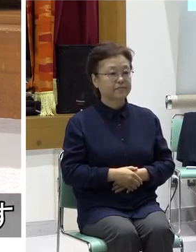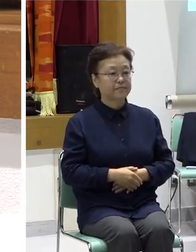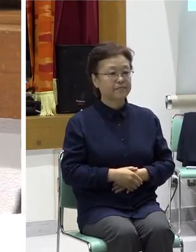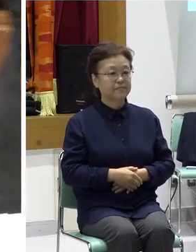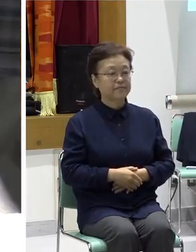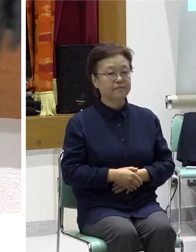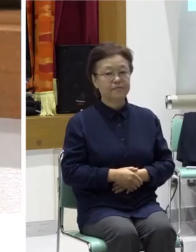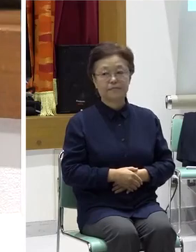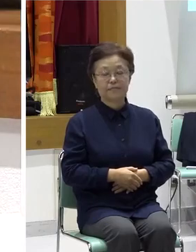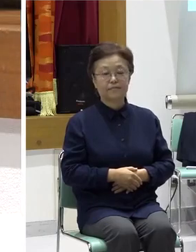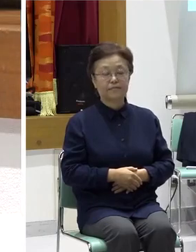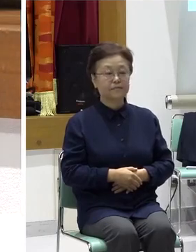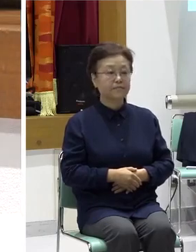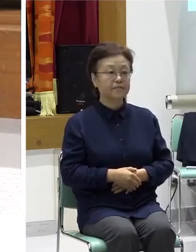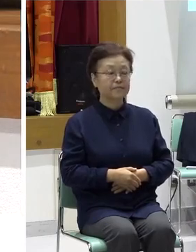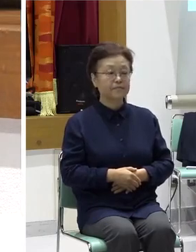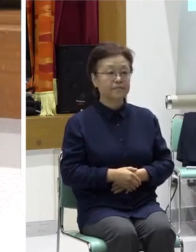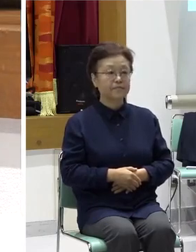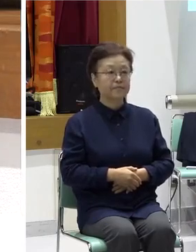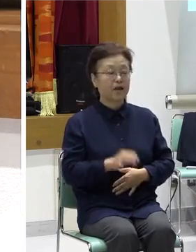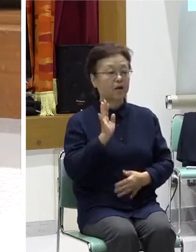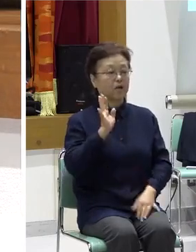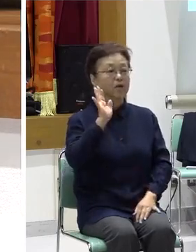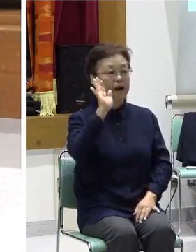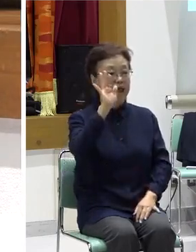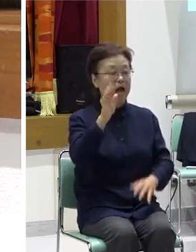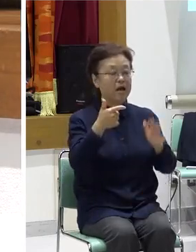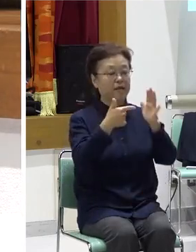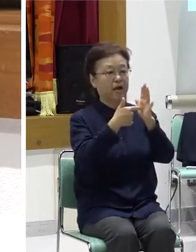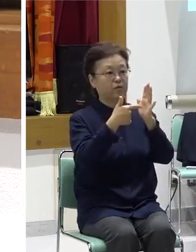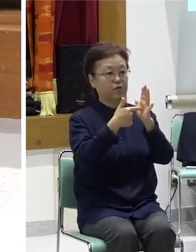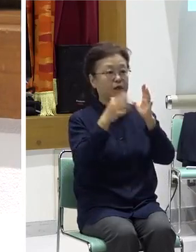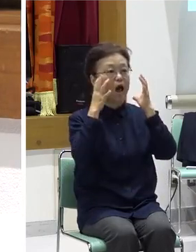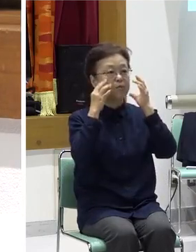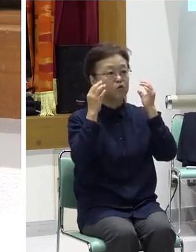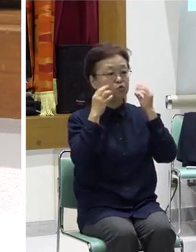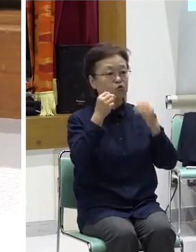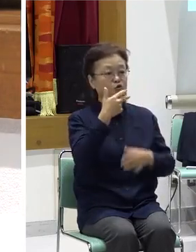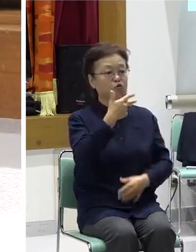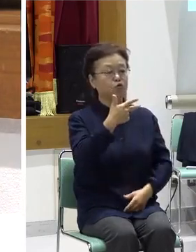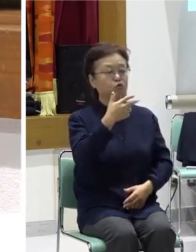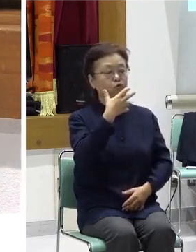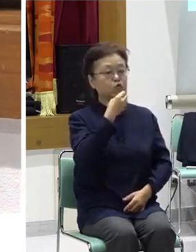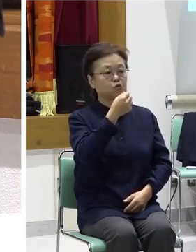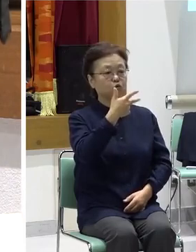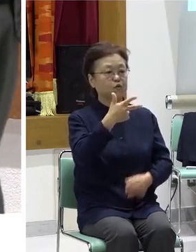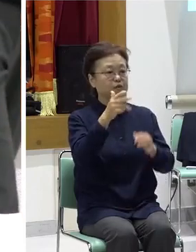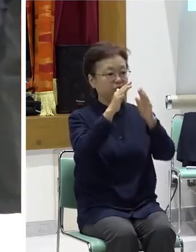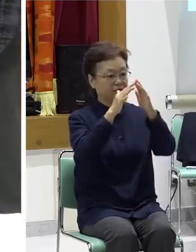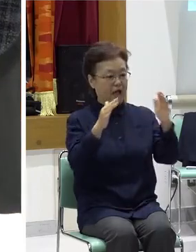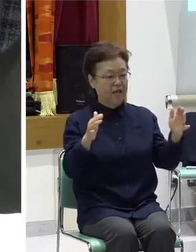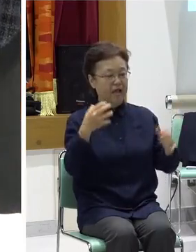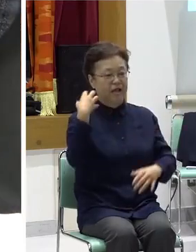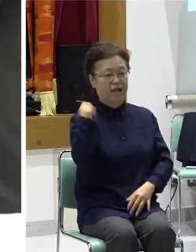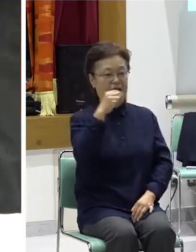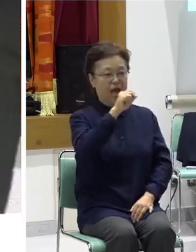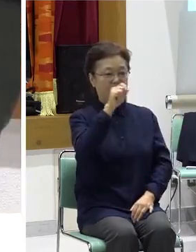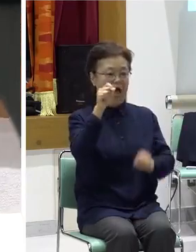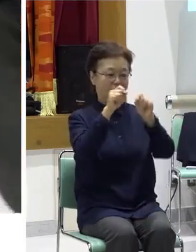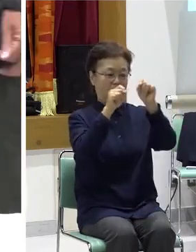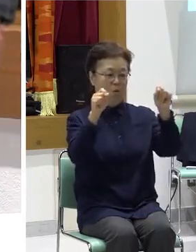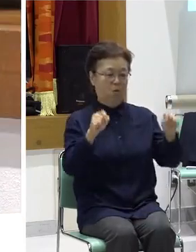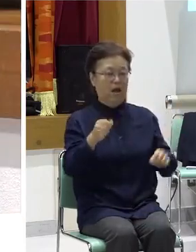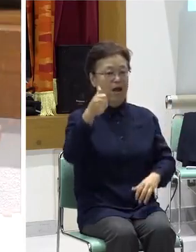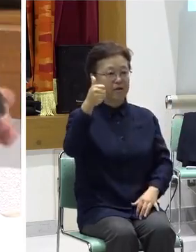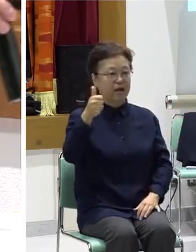。ではこの後ですね、社会福祉法人ぷくぷく福祉会の片岡さんからご発題よろしく